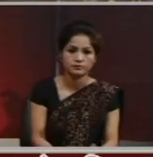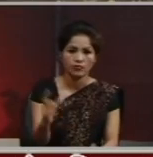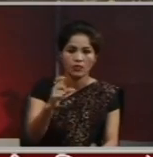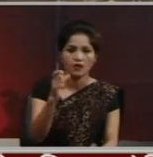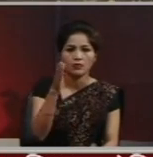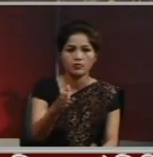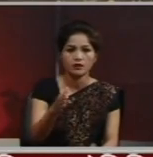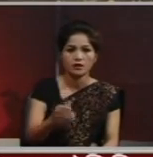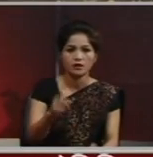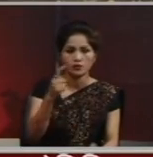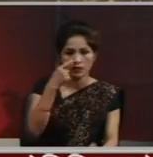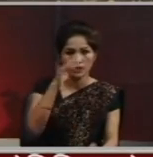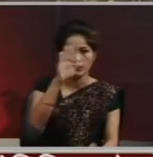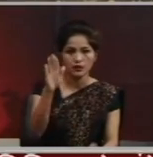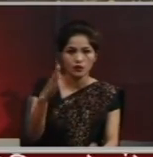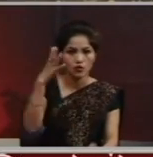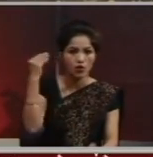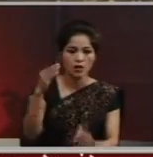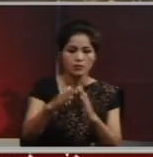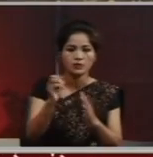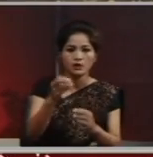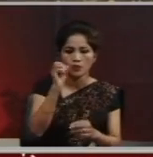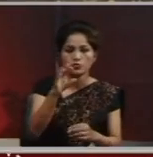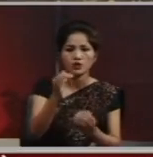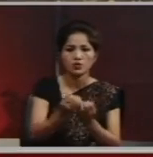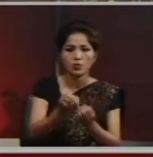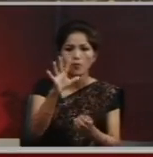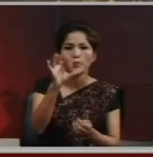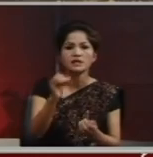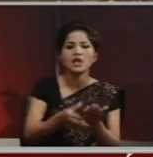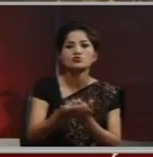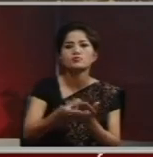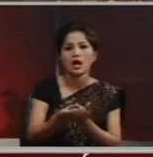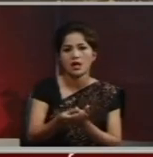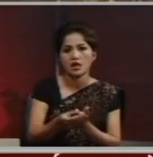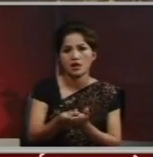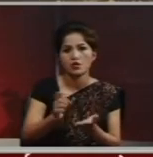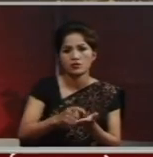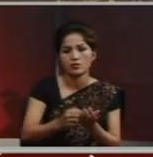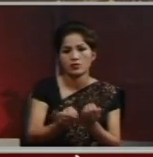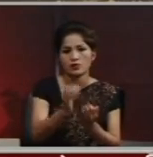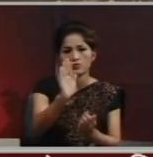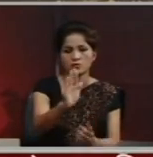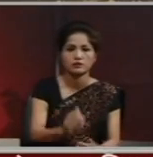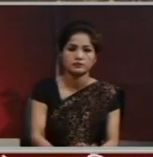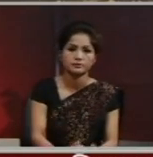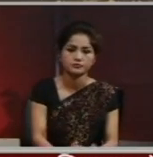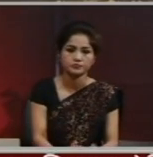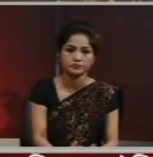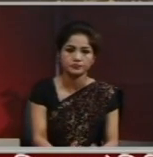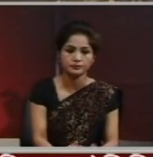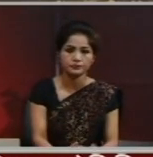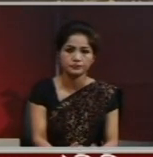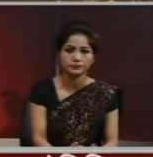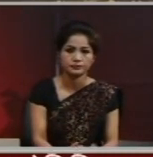क्लबले वैष्णोदेवीको कृत्रिम मन्दिरमा दर्शन गरेको 50 रुपैयाँ उठाउँदै आएको छ।